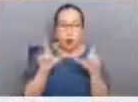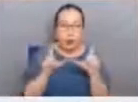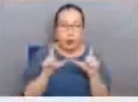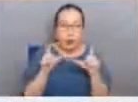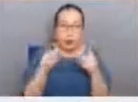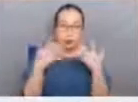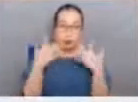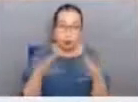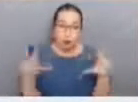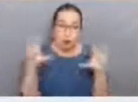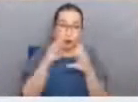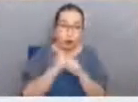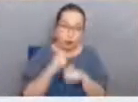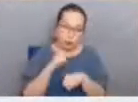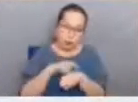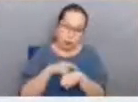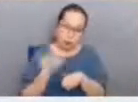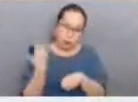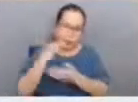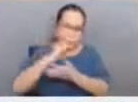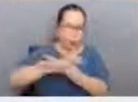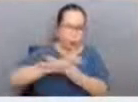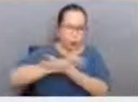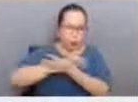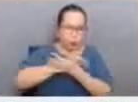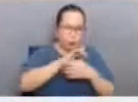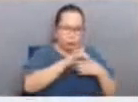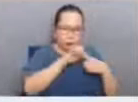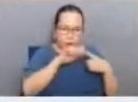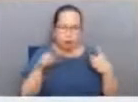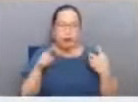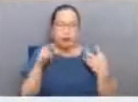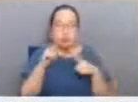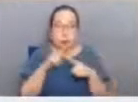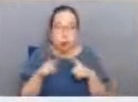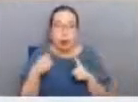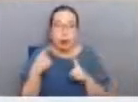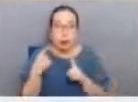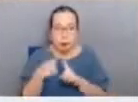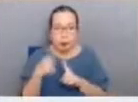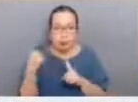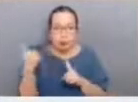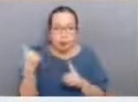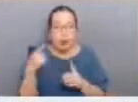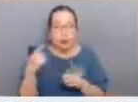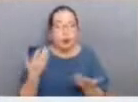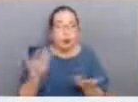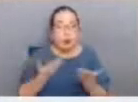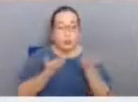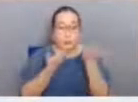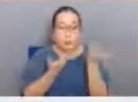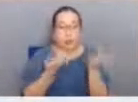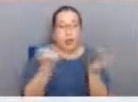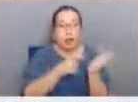kay Evelyn Quiroz ng Filipino Mirror, ito po yung tanong niya. The deployment of Filipino